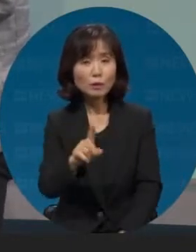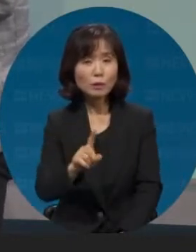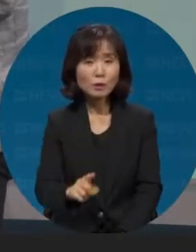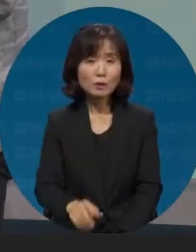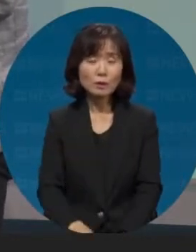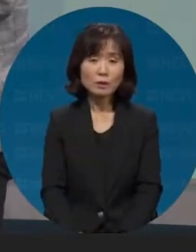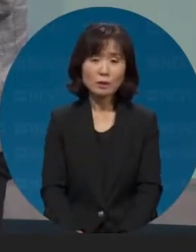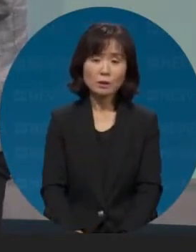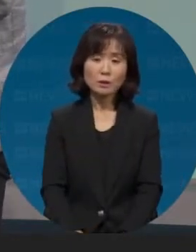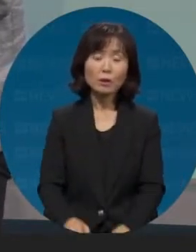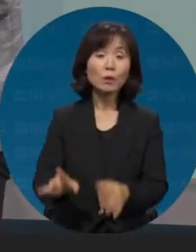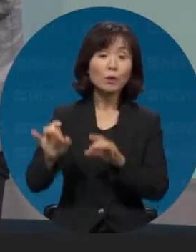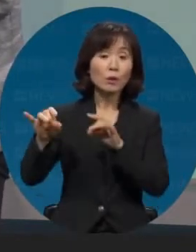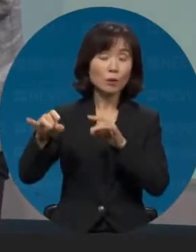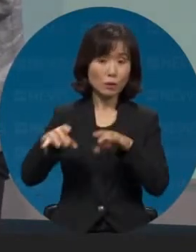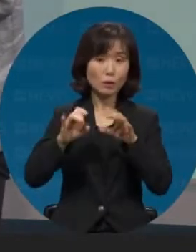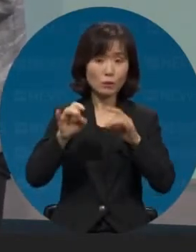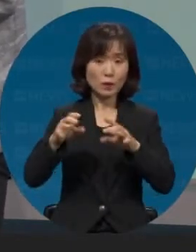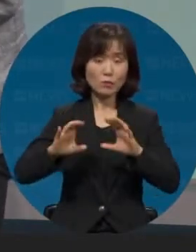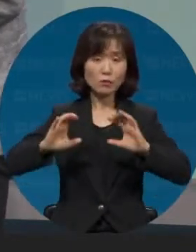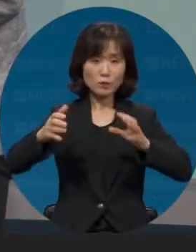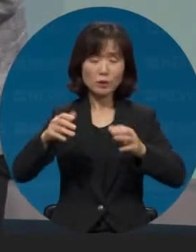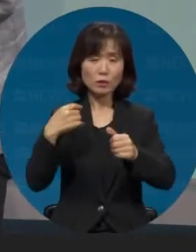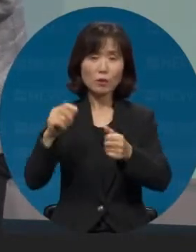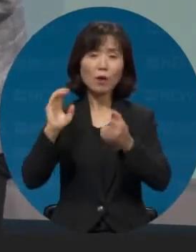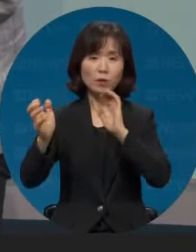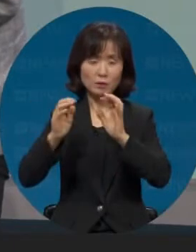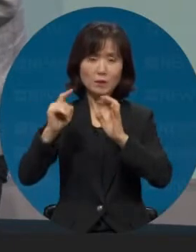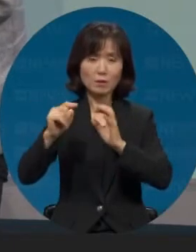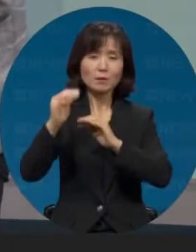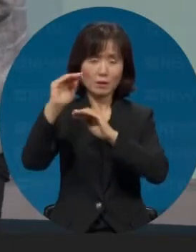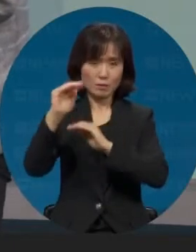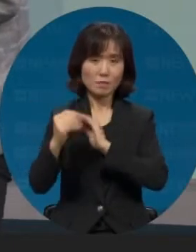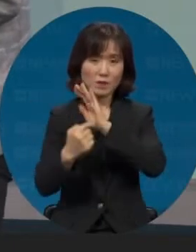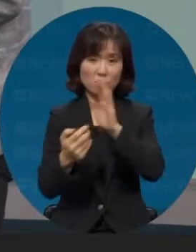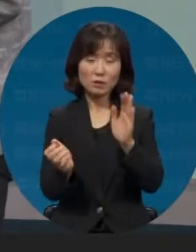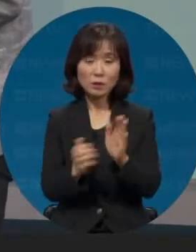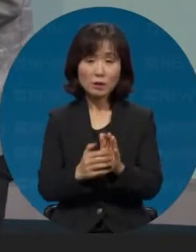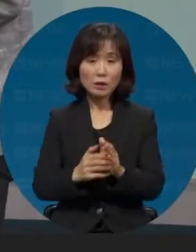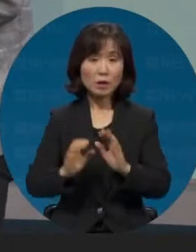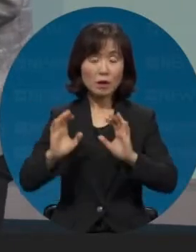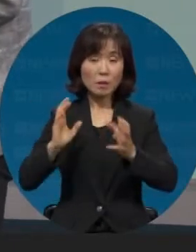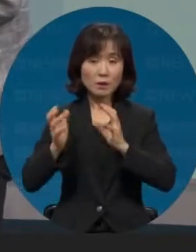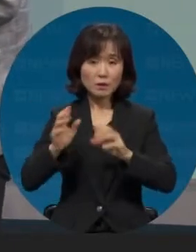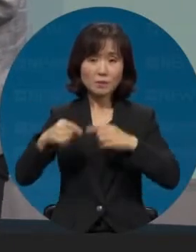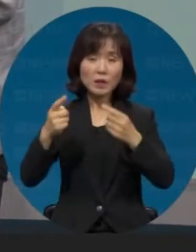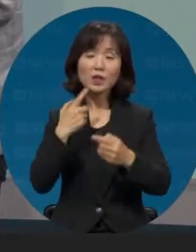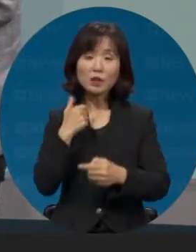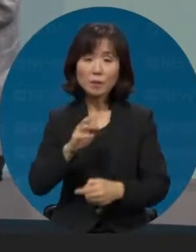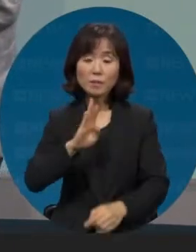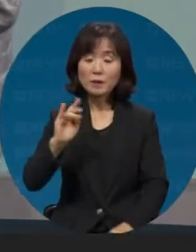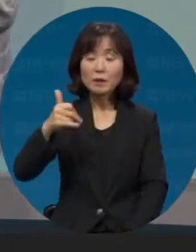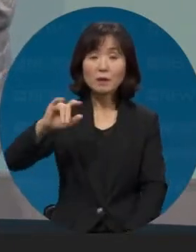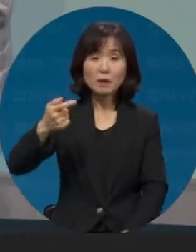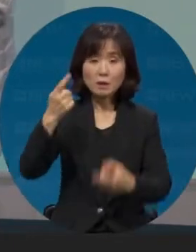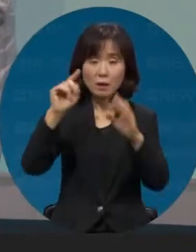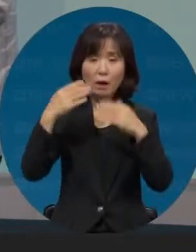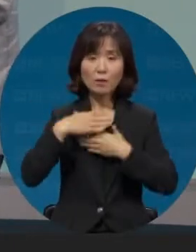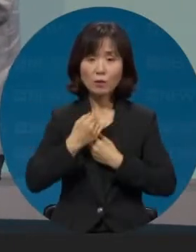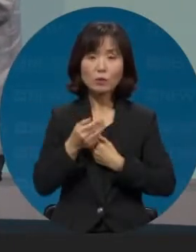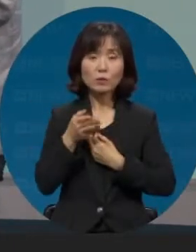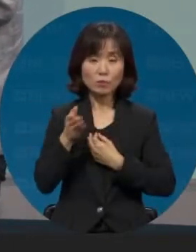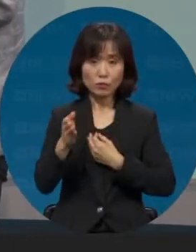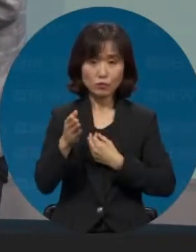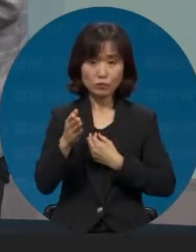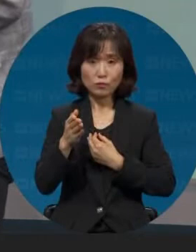호주 호주 의 국제 9 컨퍼런스에서 이런 주장이 나왔습니다 이 컨퍼런스에 참여한 d 킨 대학 안보 전문가 그랩 받던